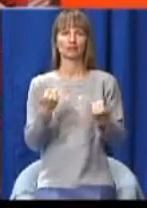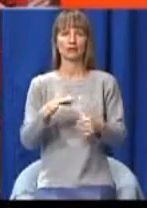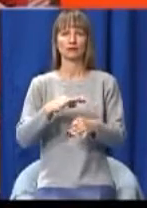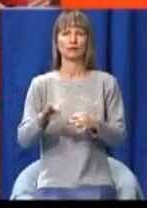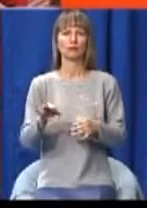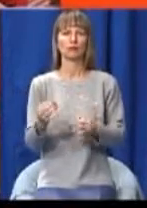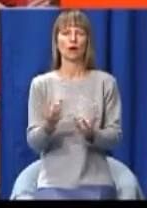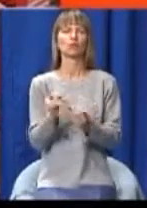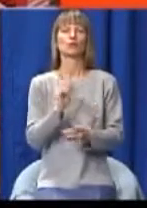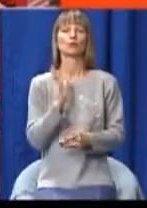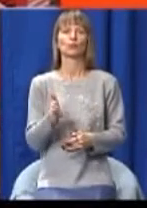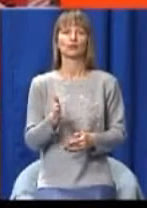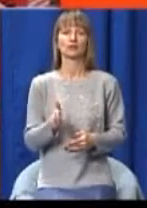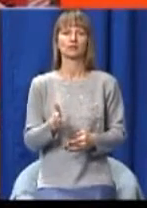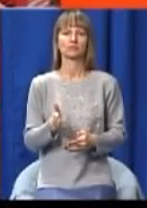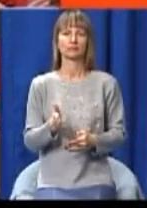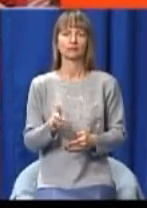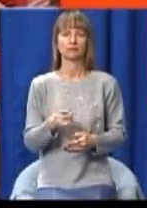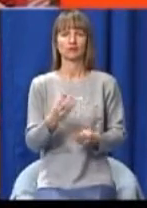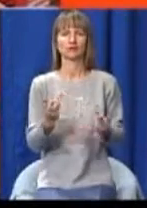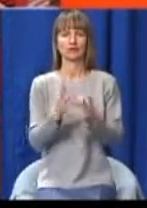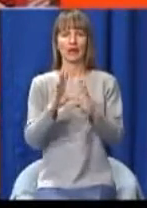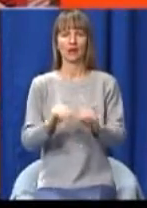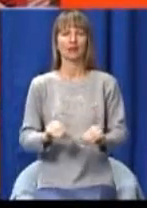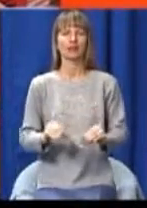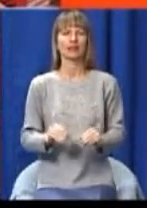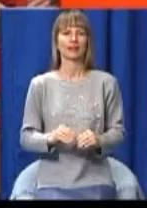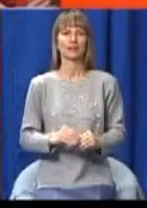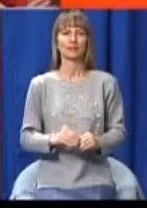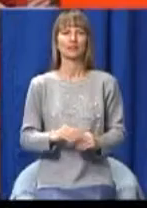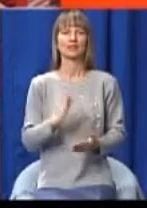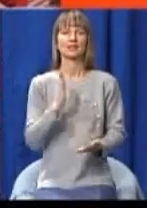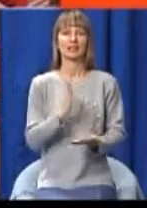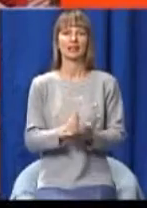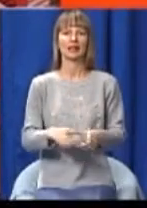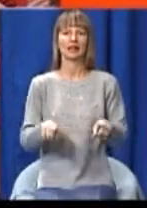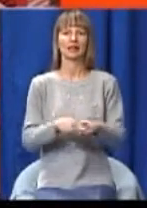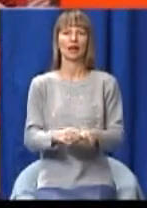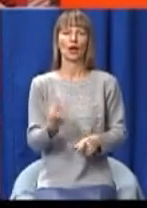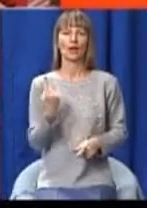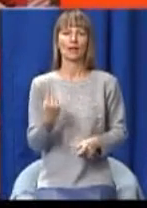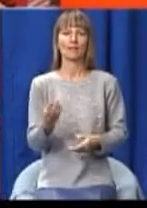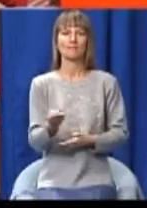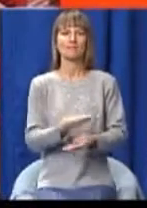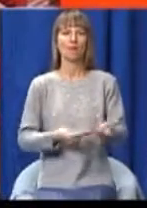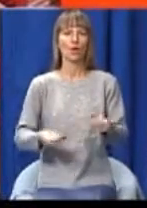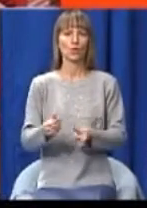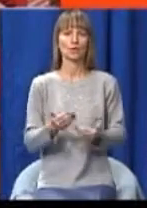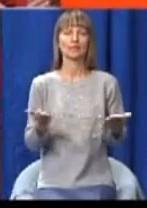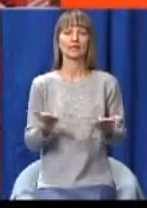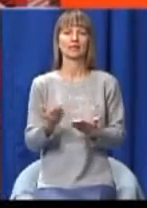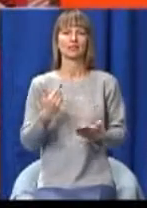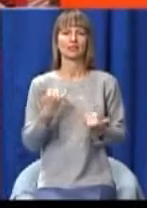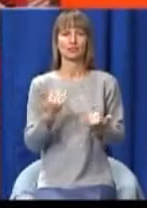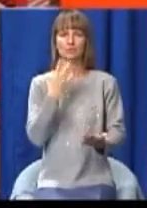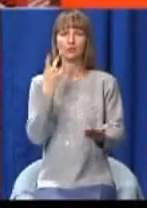підпалю, що з нею станеться? Вона згорить. Згорить. Але є такий один фокус, який я